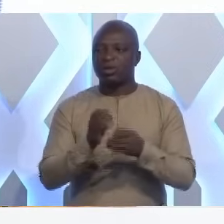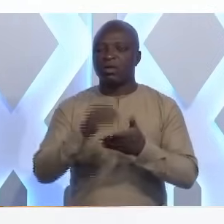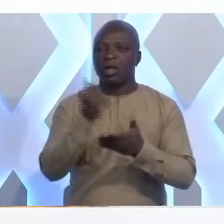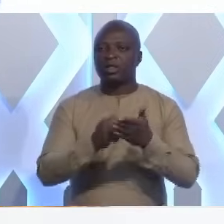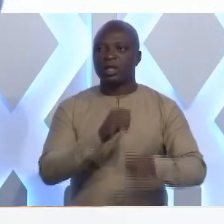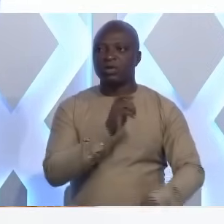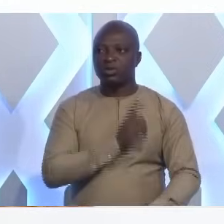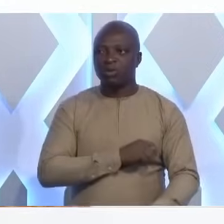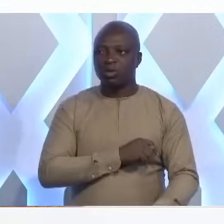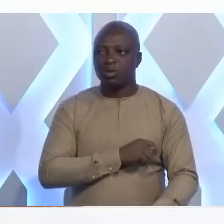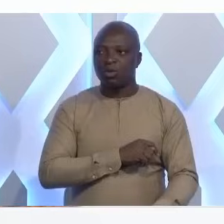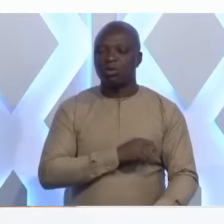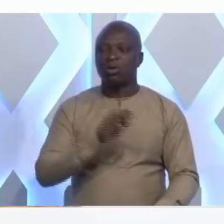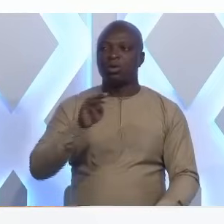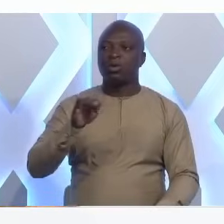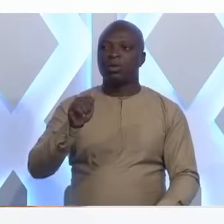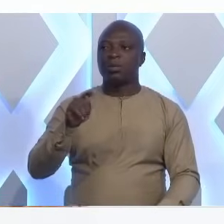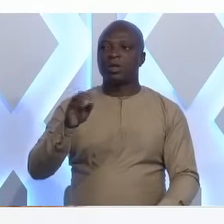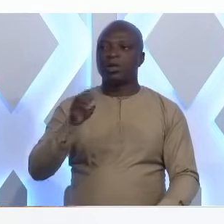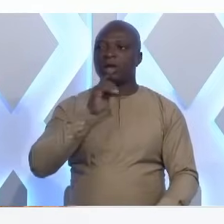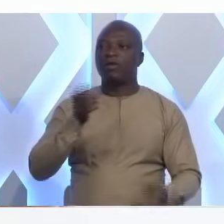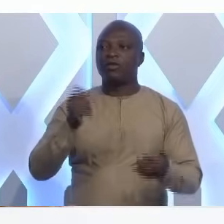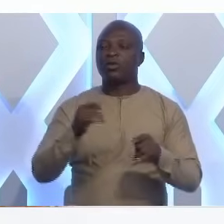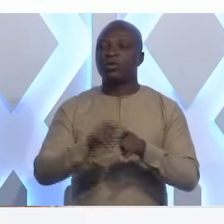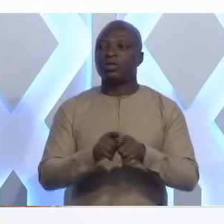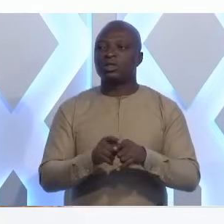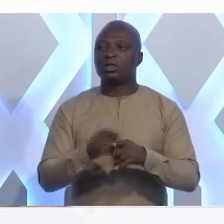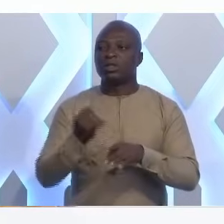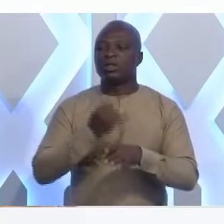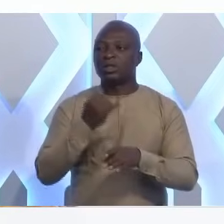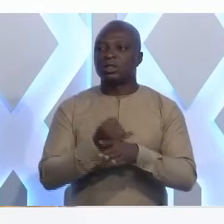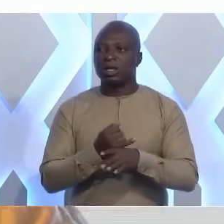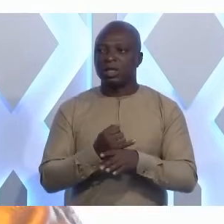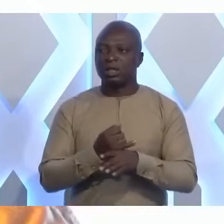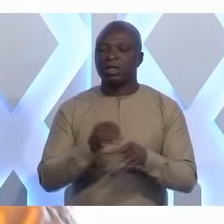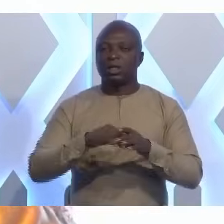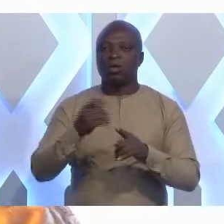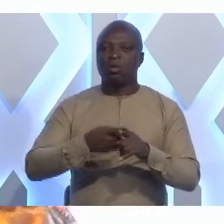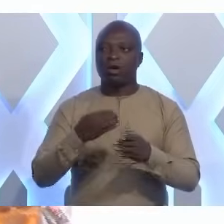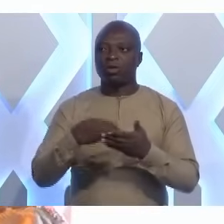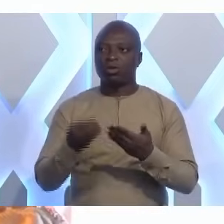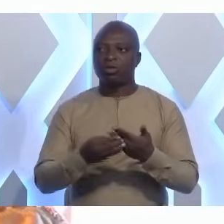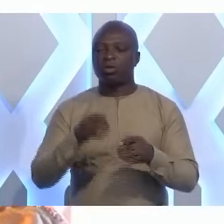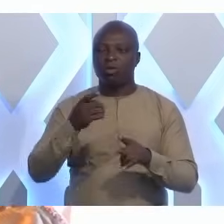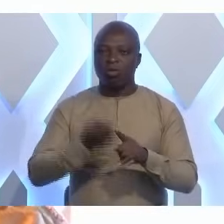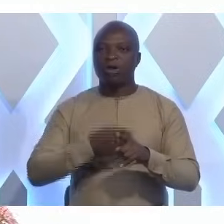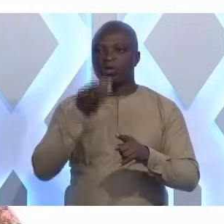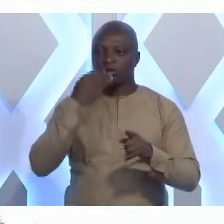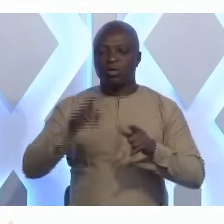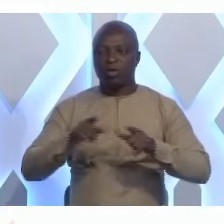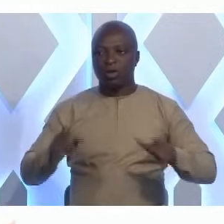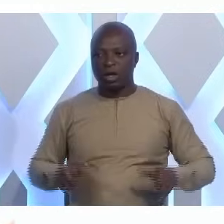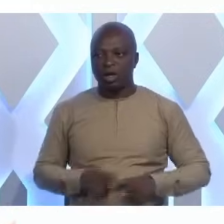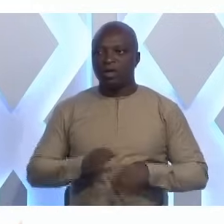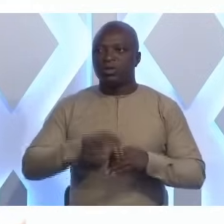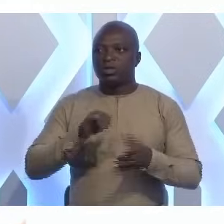du Togo, Miato, est venue s'insérer harmonieusement dans le mois d'octobre, mois du consommer local. En effet,